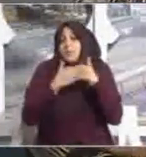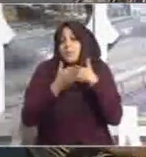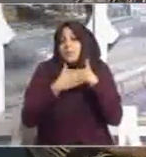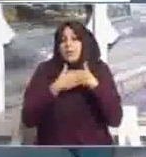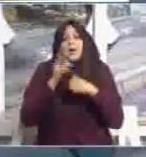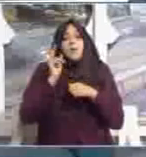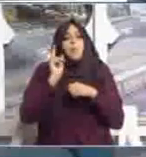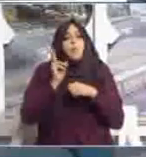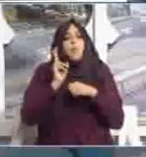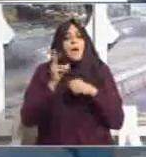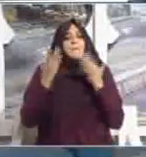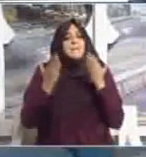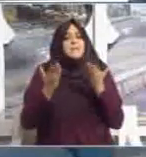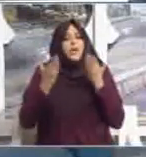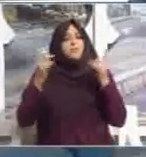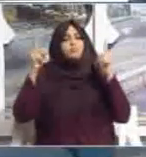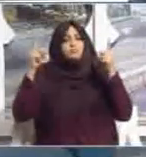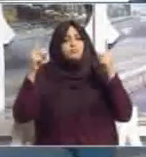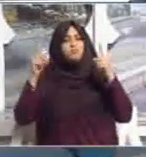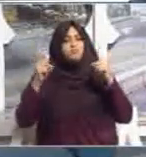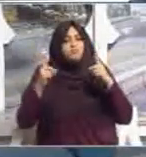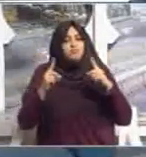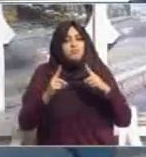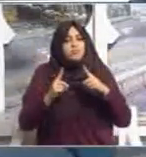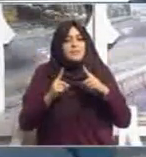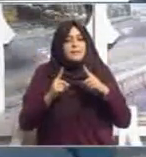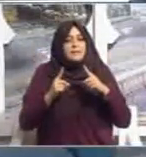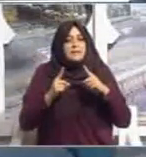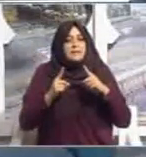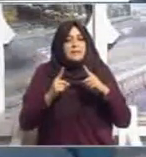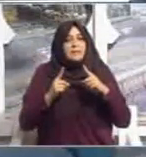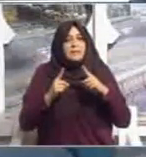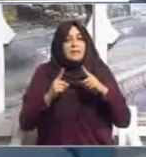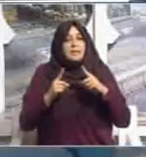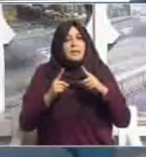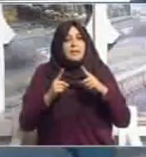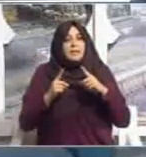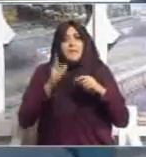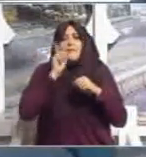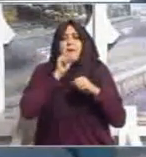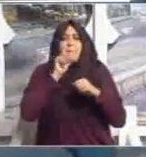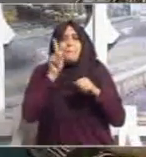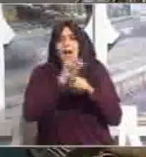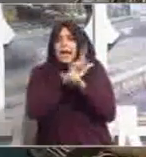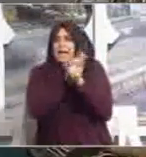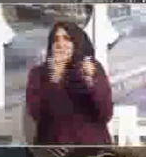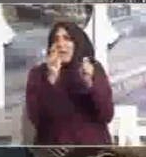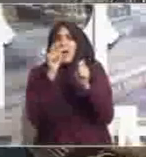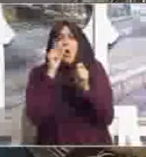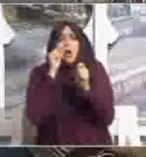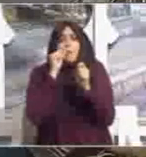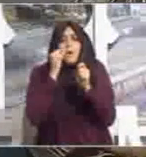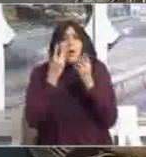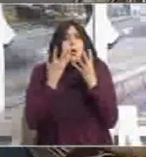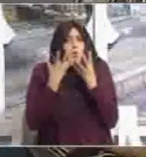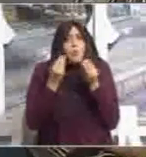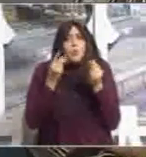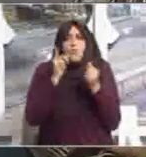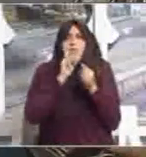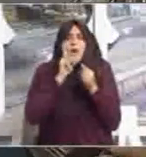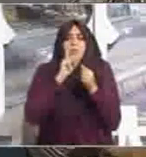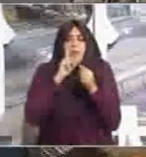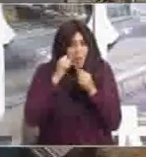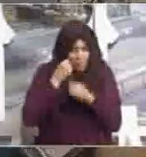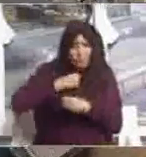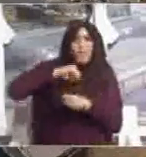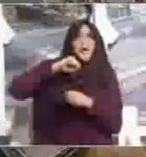قل الان قلت مهابة الأزواج في نفوس الزوجات يعني وكثر التمرد؟